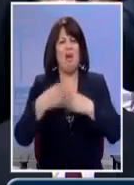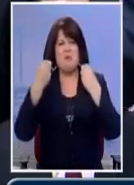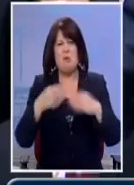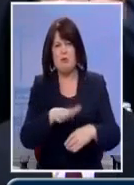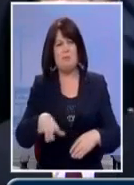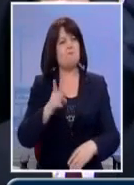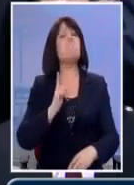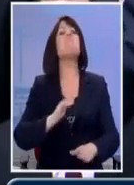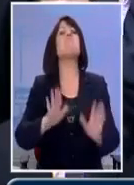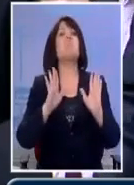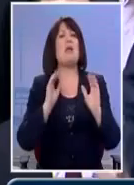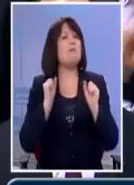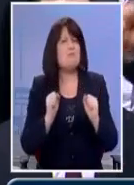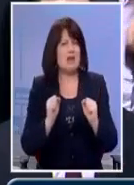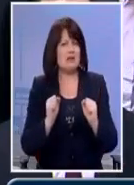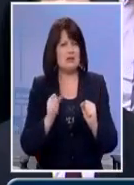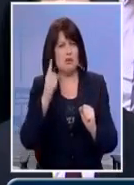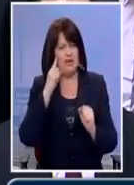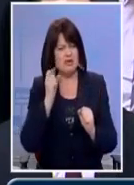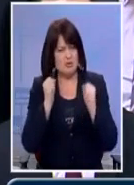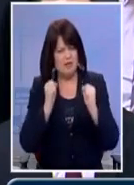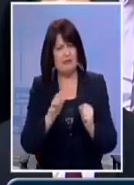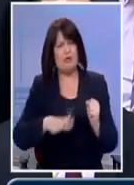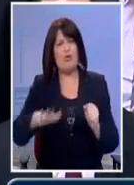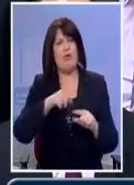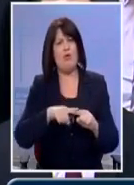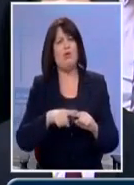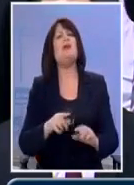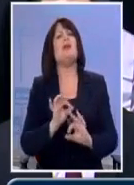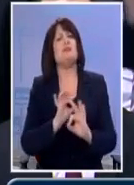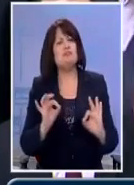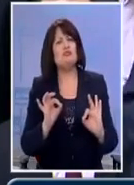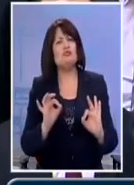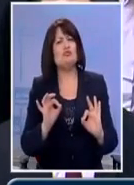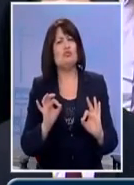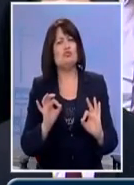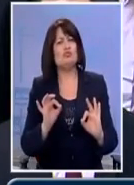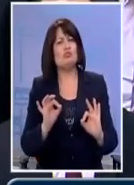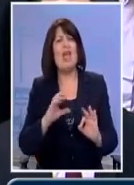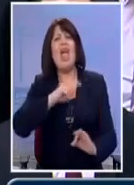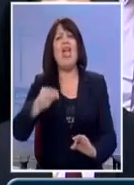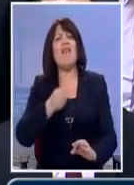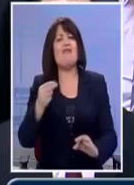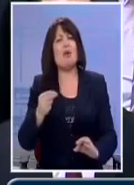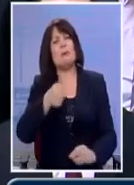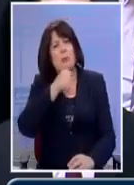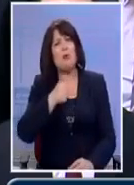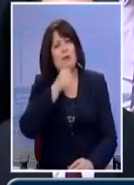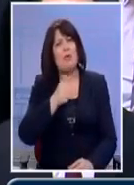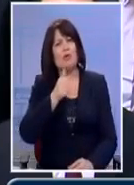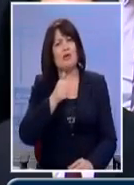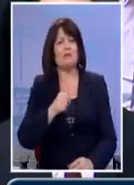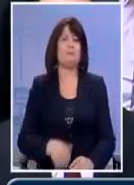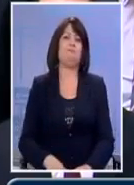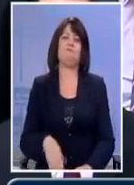οποία υπάρχει σε μεγάλο μέρος του ελληνικού λαού εν ονόματι ενός φετίχ που λέγεται ευρώ.